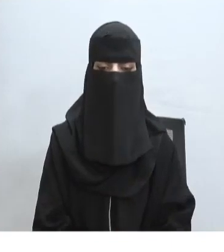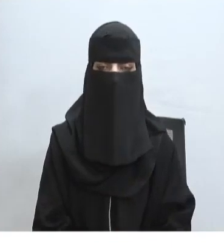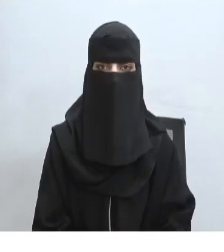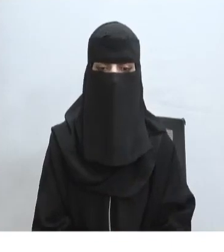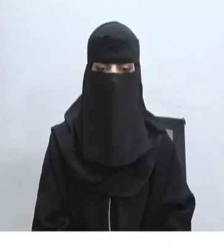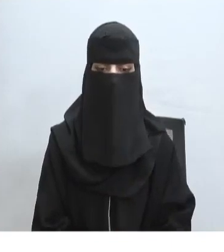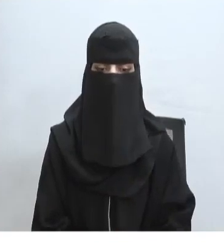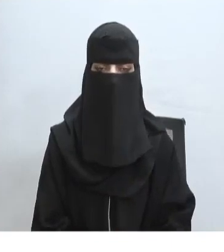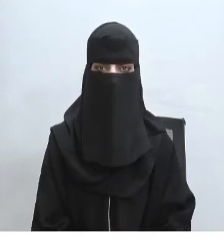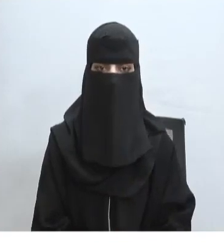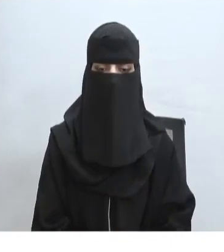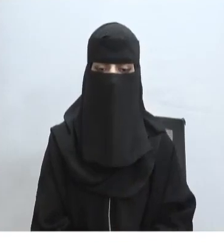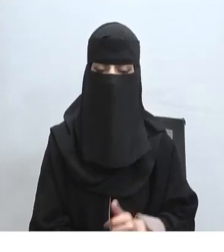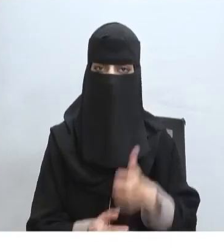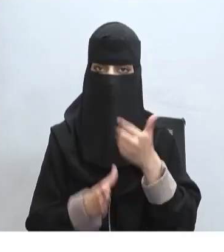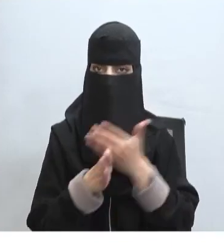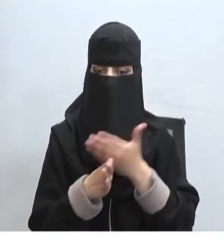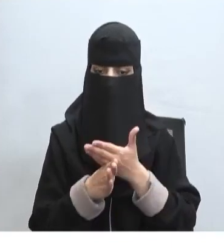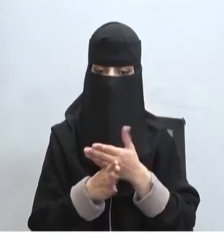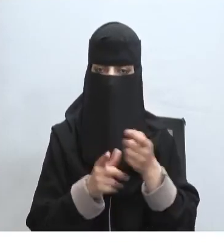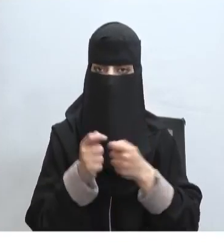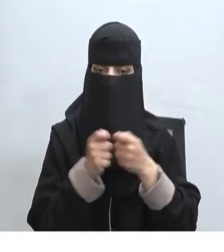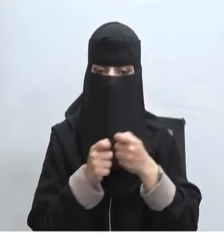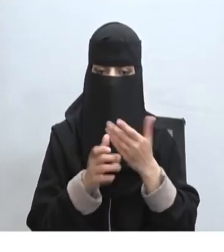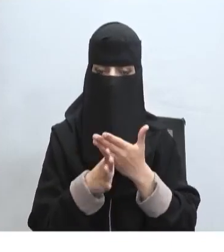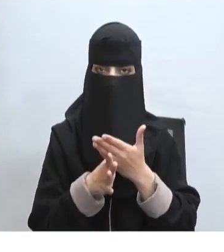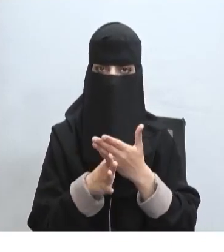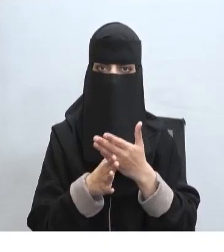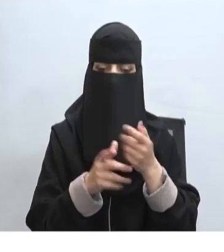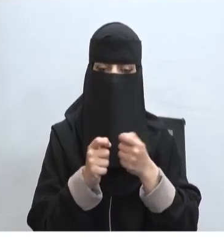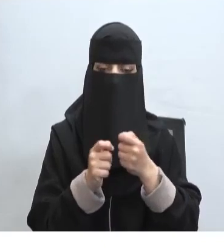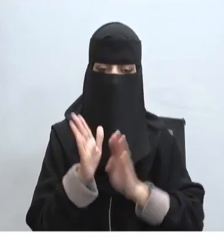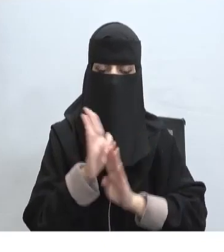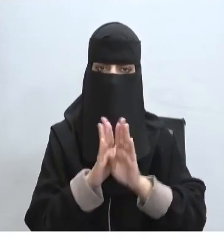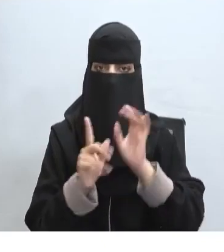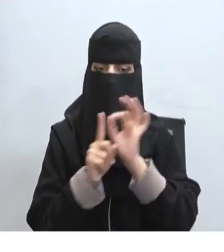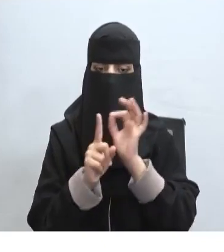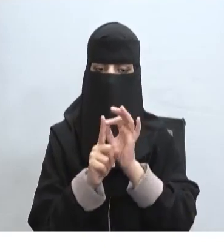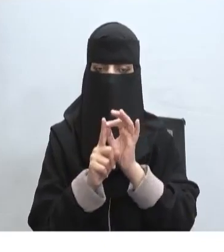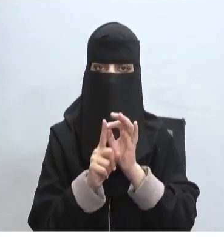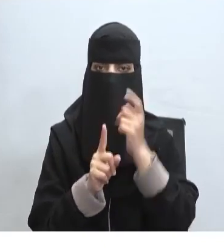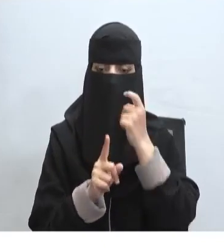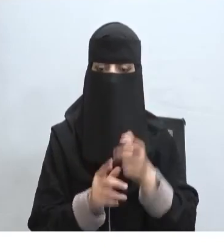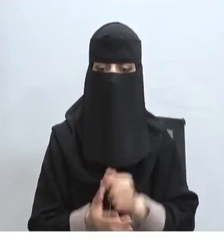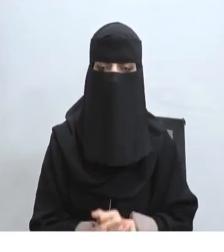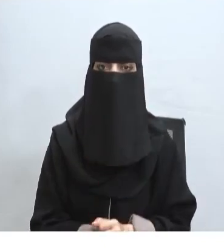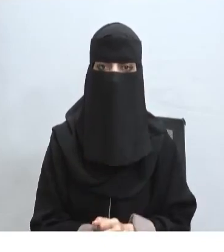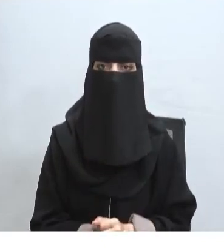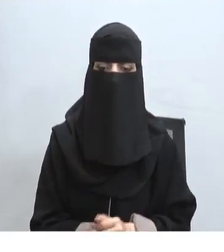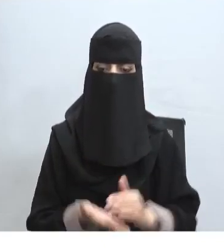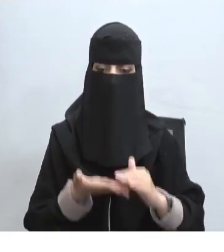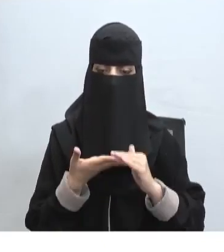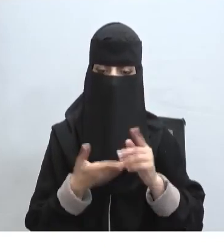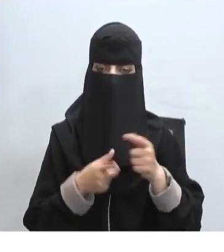شهري ابرز ثلاث اسباب للاستثمار اولا الاستثمار لتحقيق اهداف الحياه